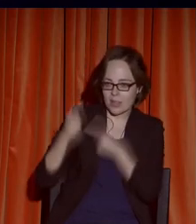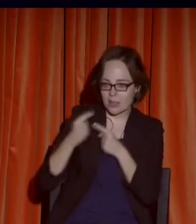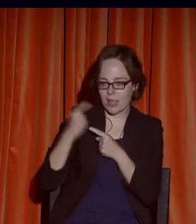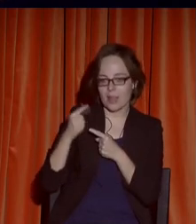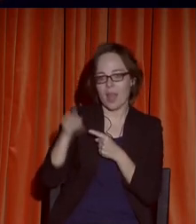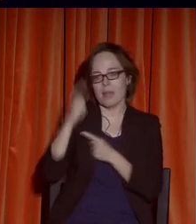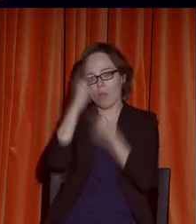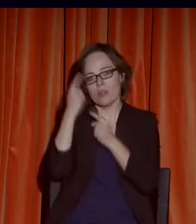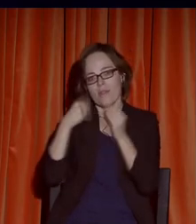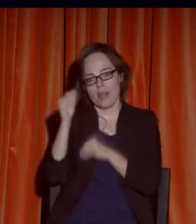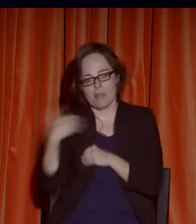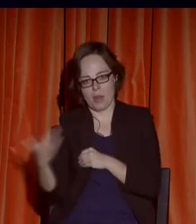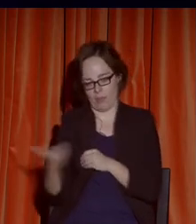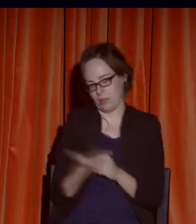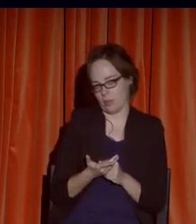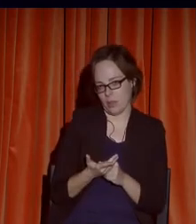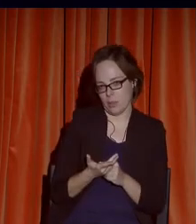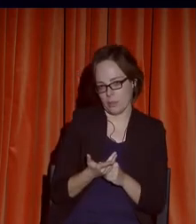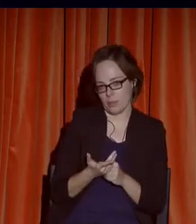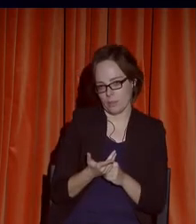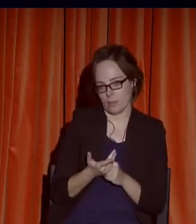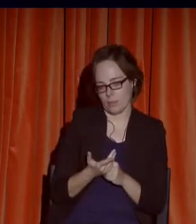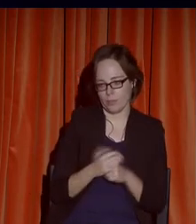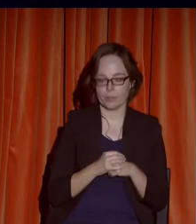prawej strony spektrum politycznego.